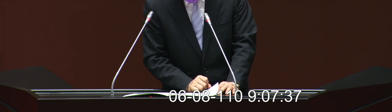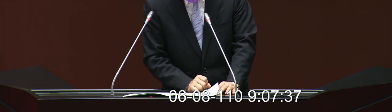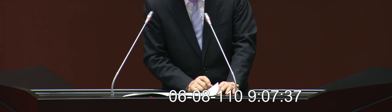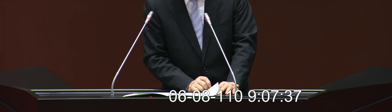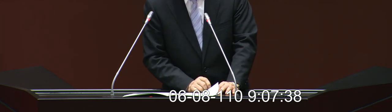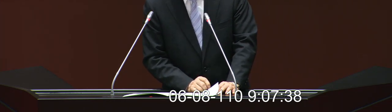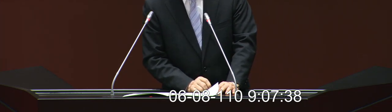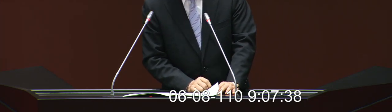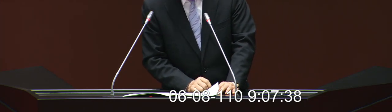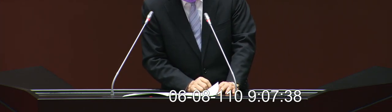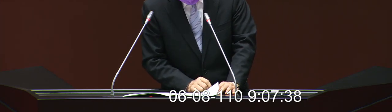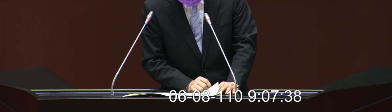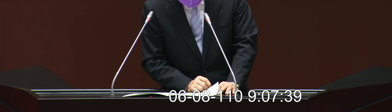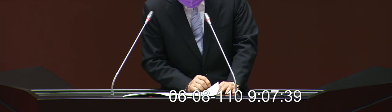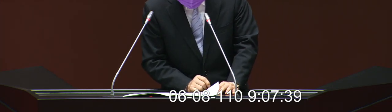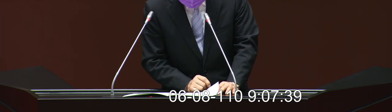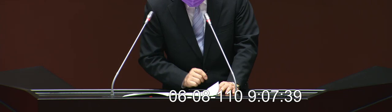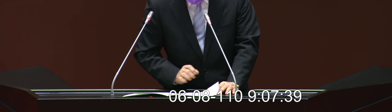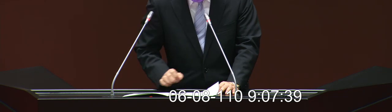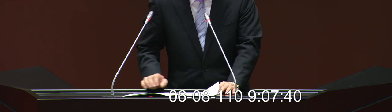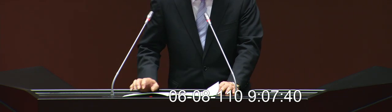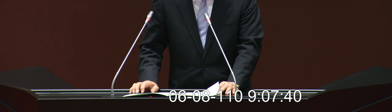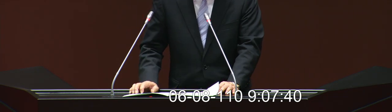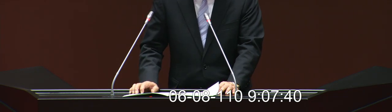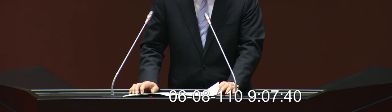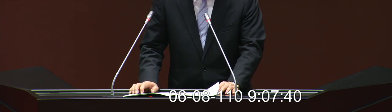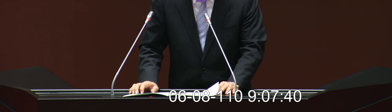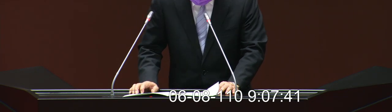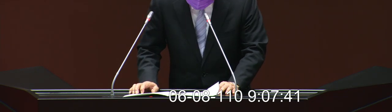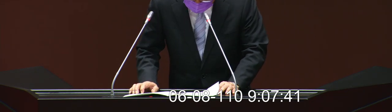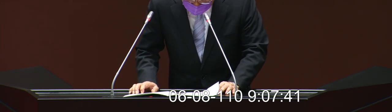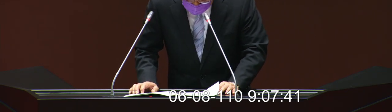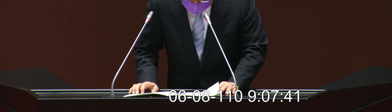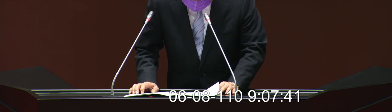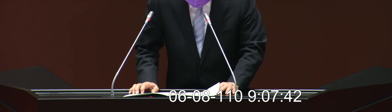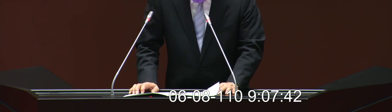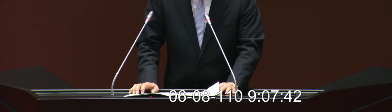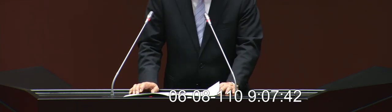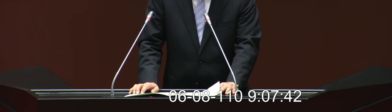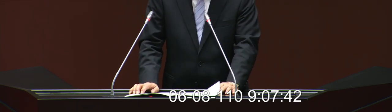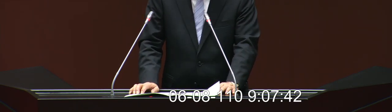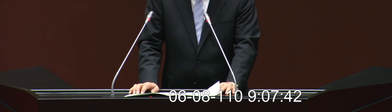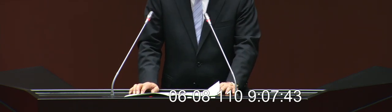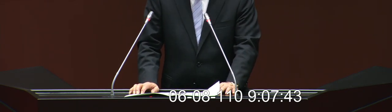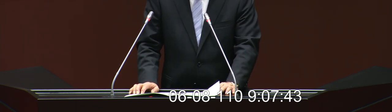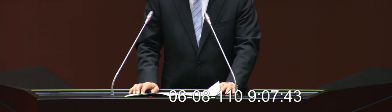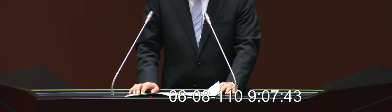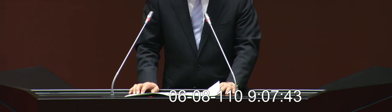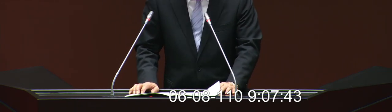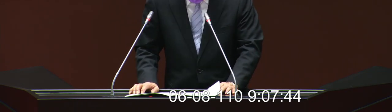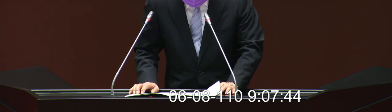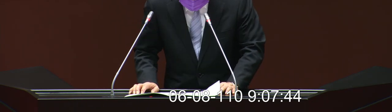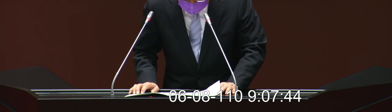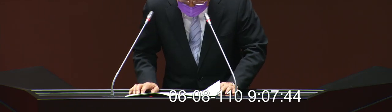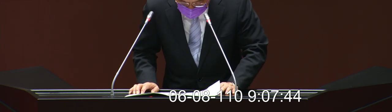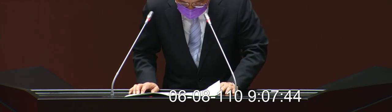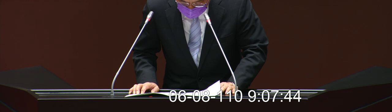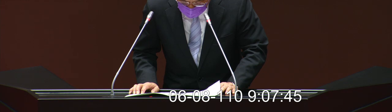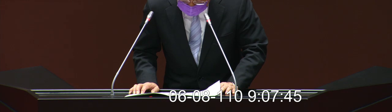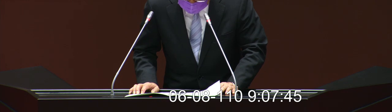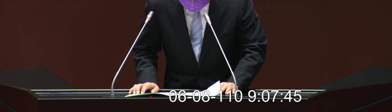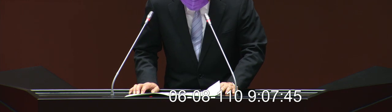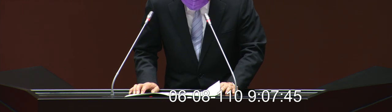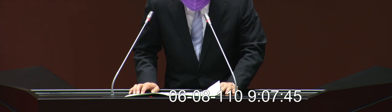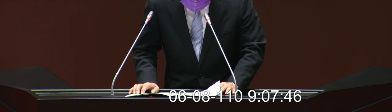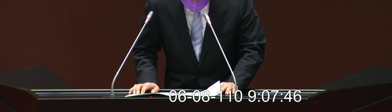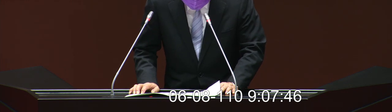经做好大量施打疫苗的规划跟准备。先前贵院审议通